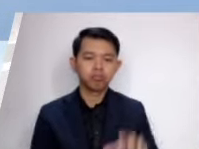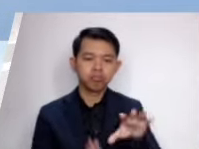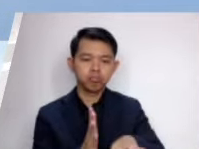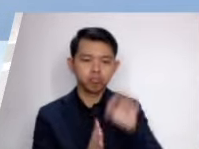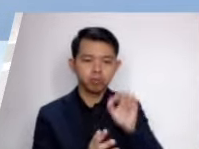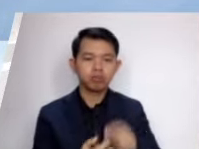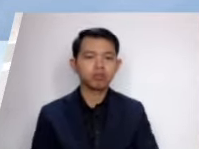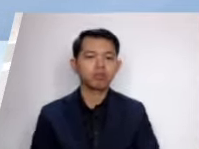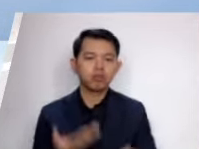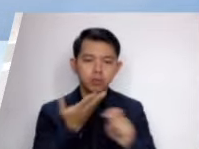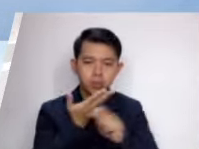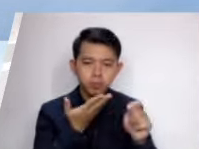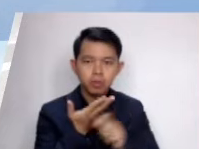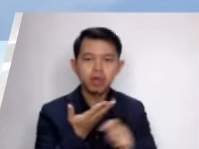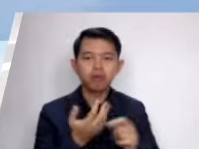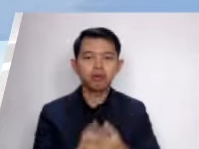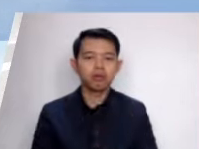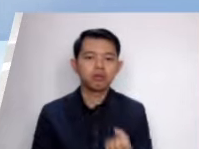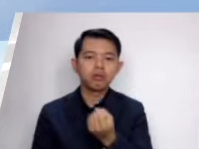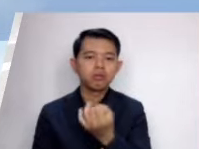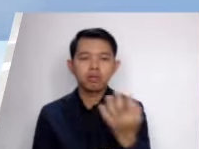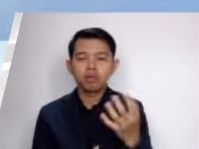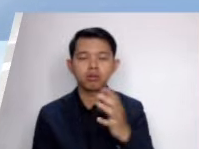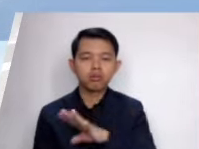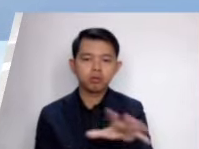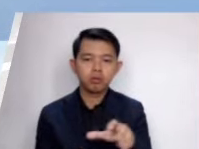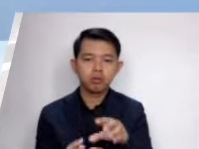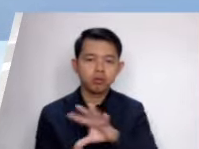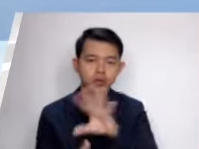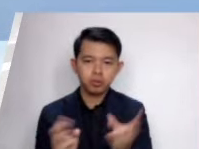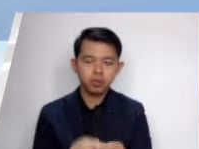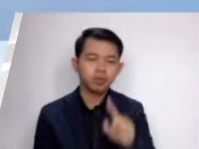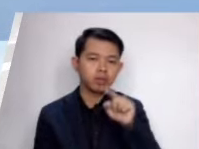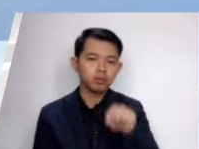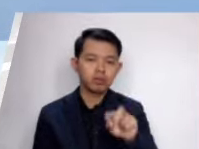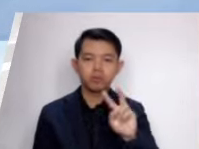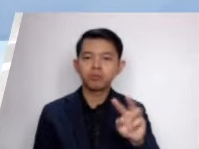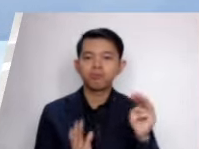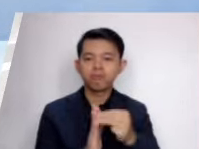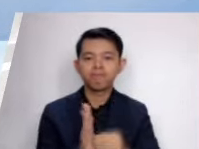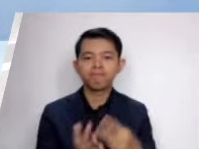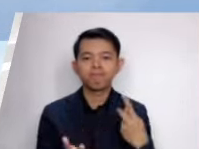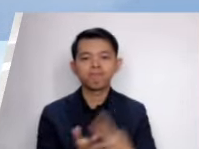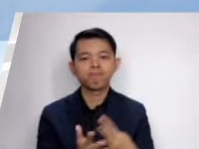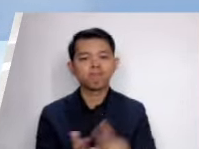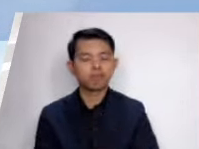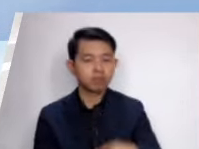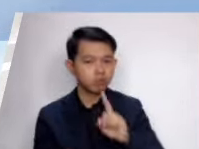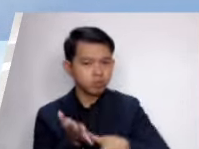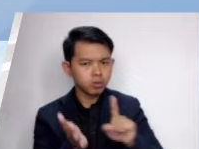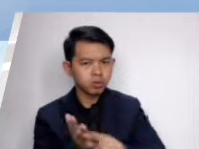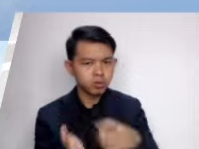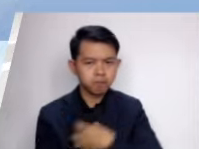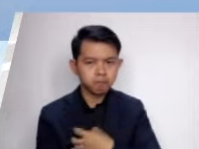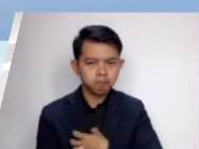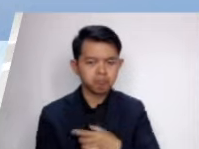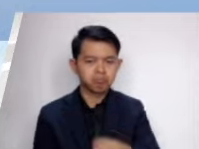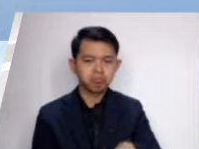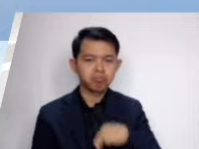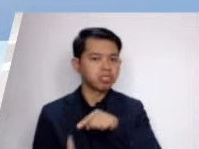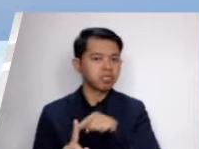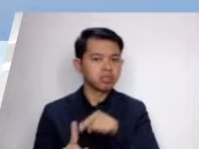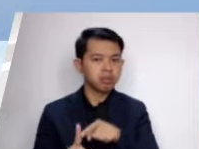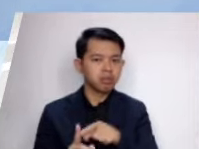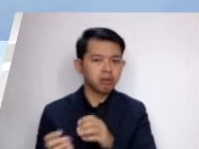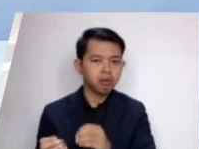shabu na nagkakahalaga ng mahigit 1.2 million pesos. Base sa investigasyon, hindi lang daw sa Taguig ang operasyon ng suspek.